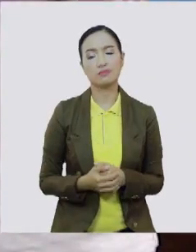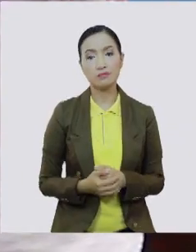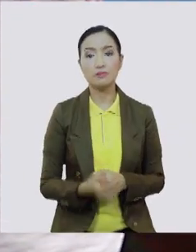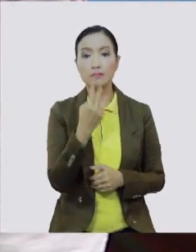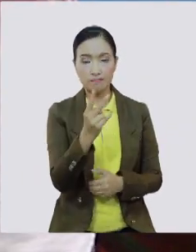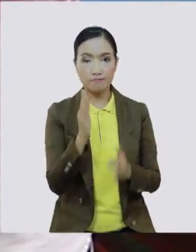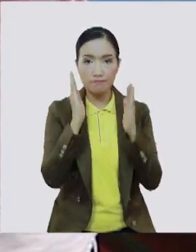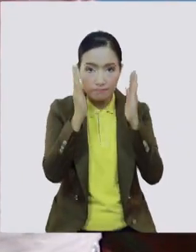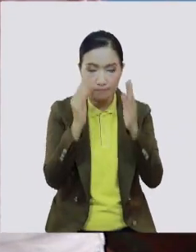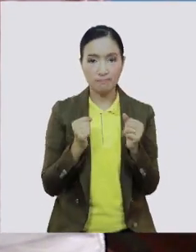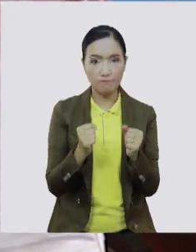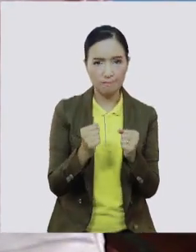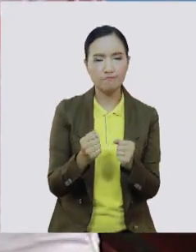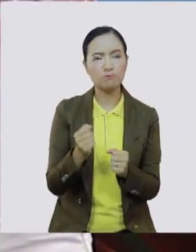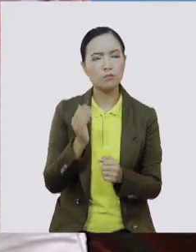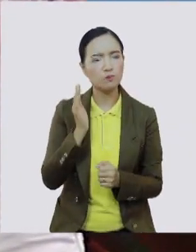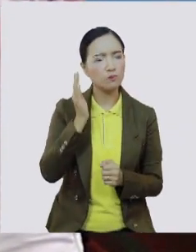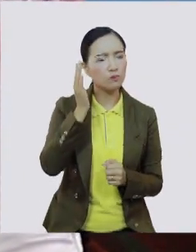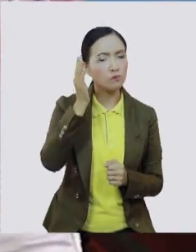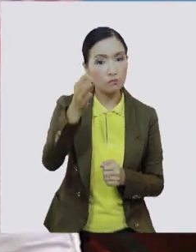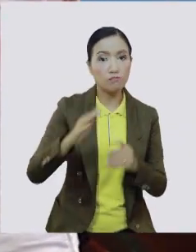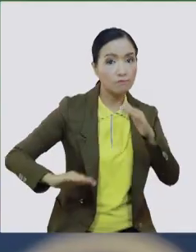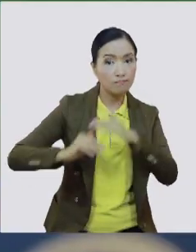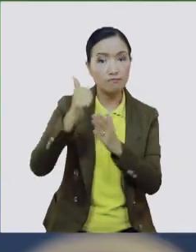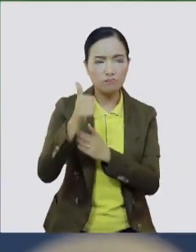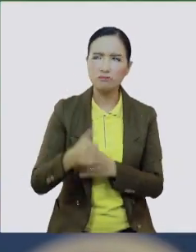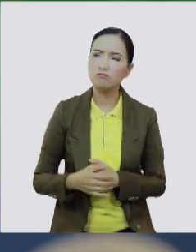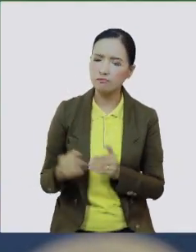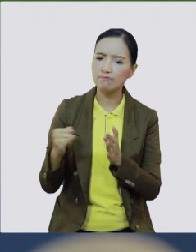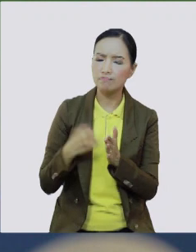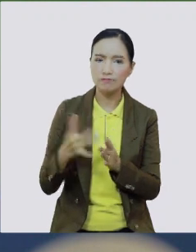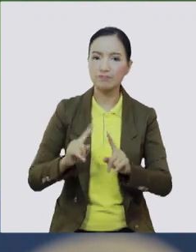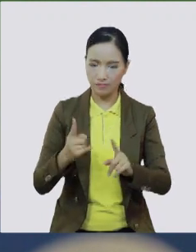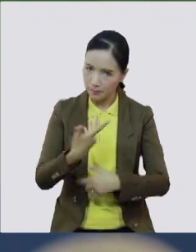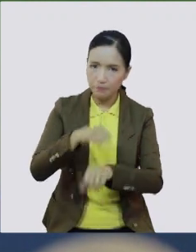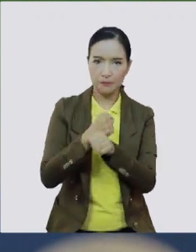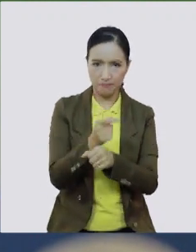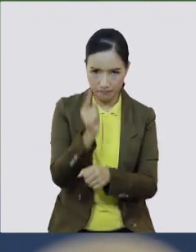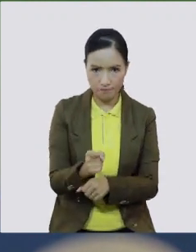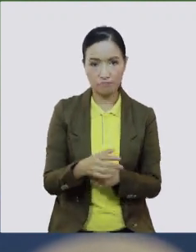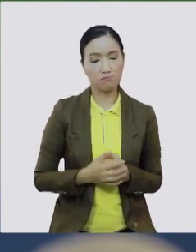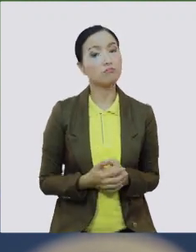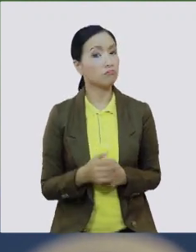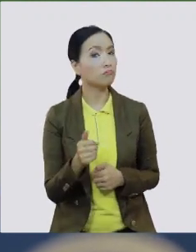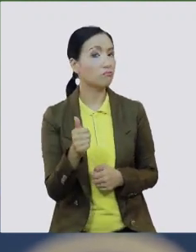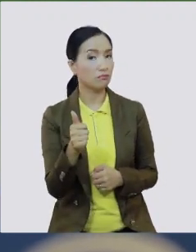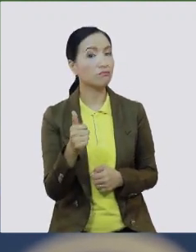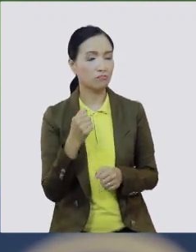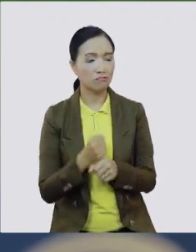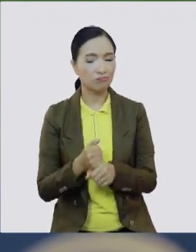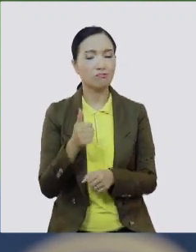เส้นทางความสำเร็จ ก็ไม่ง่ายครับ ไม่ง่าย แต่ถ้าได้ลงมือทำผมว่ามันก็ไม่น่าเสียใจถ้าทำเต็ม